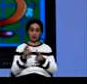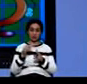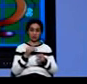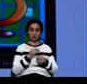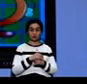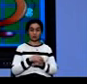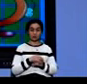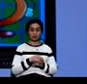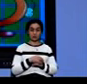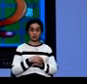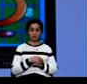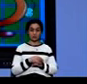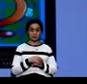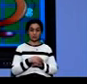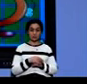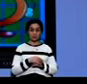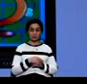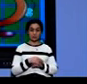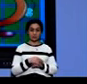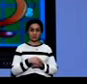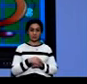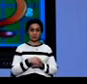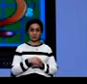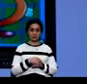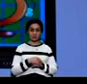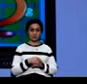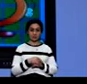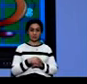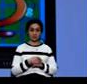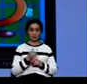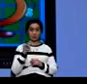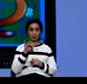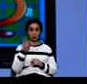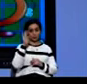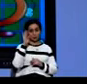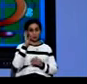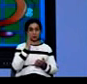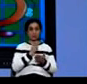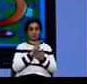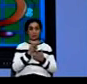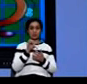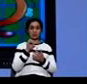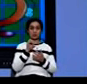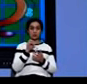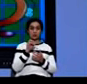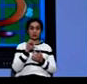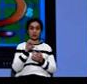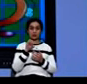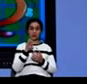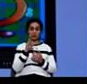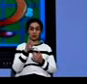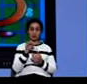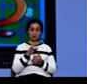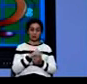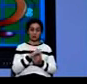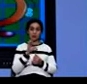на лыжах. Следующее предложение. У мальчика есть санки. Что он